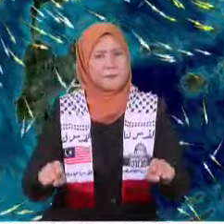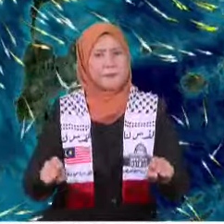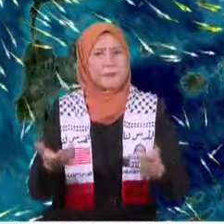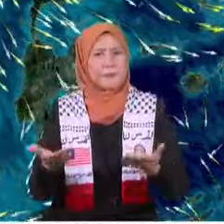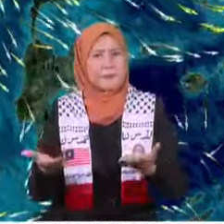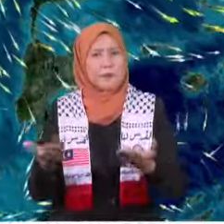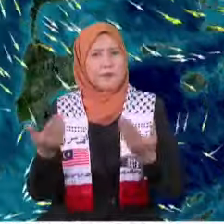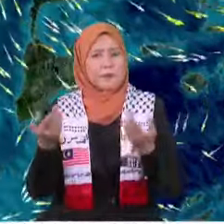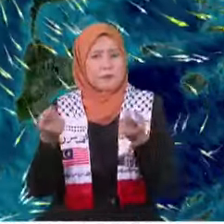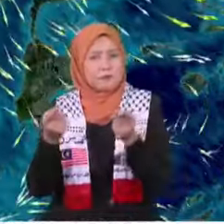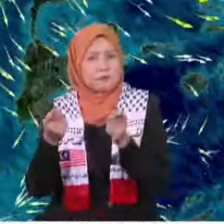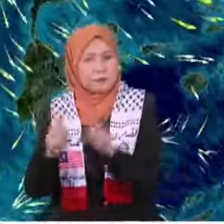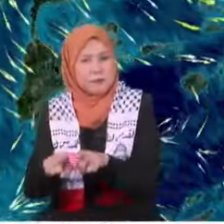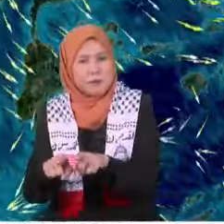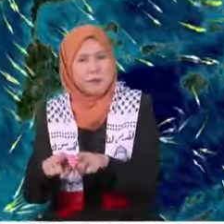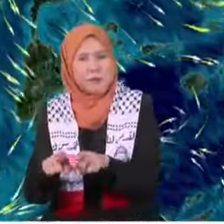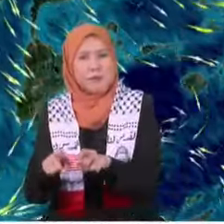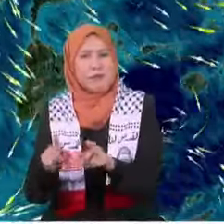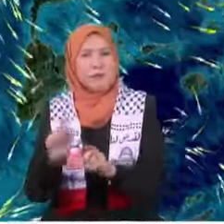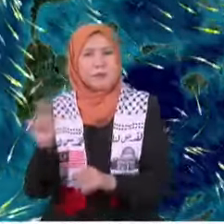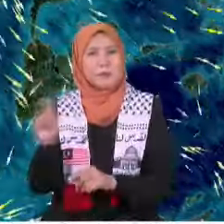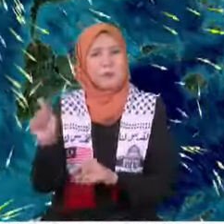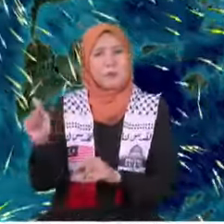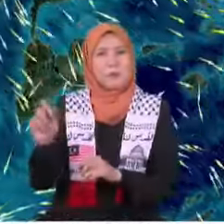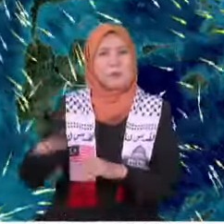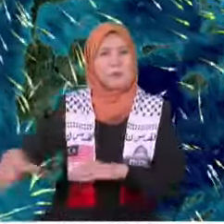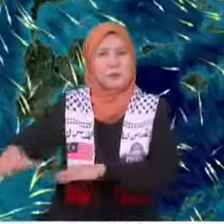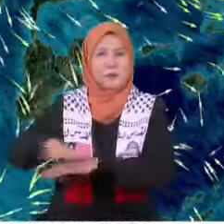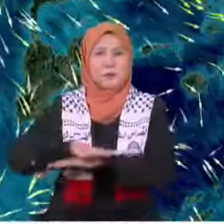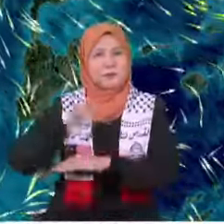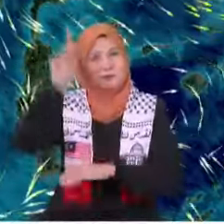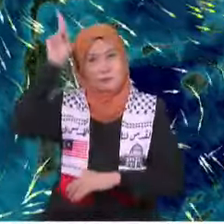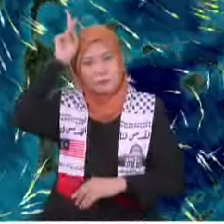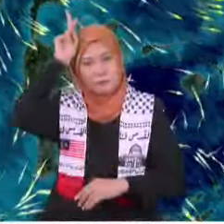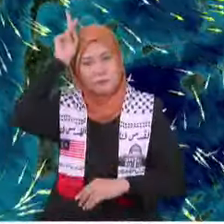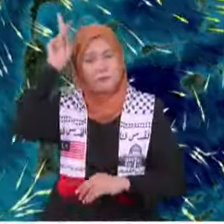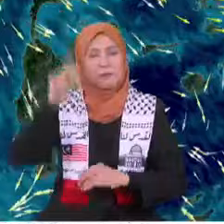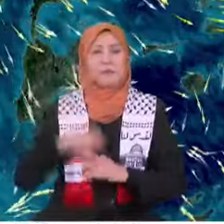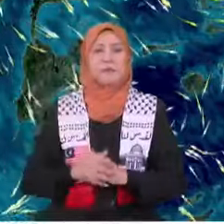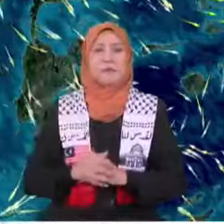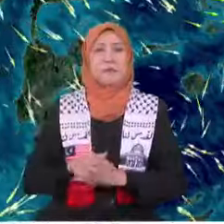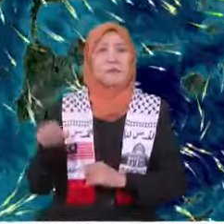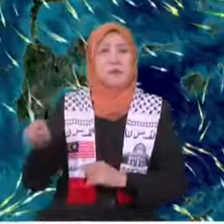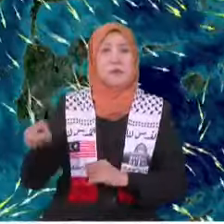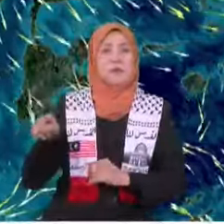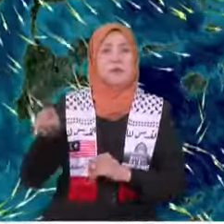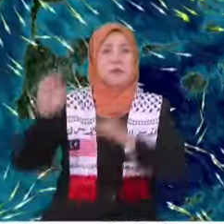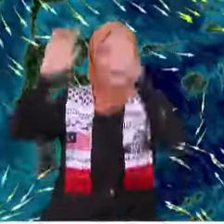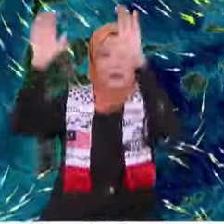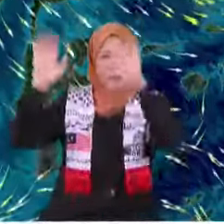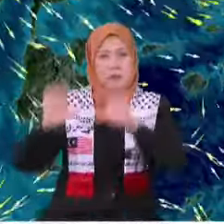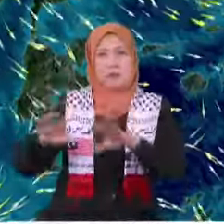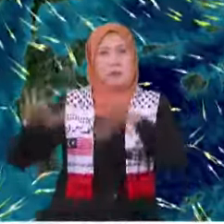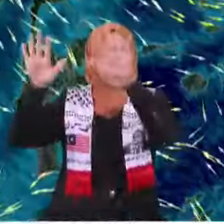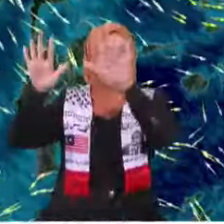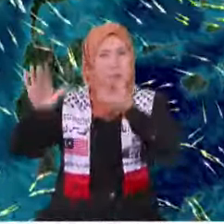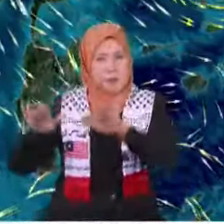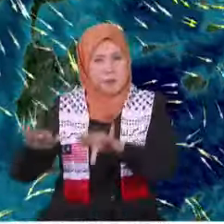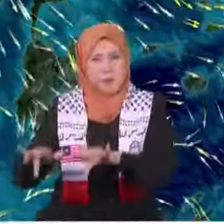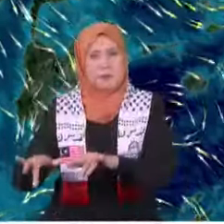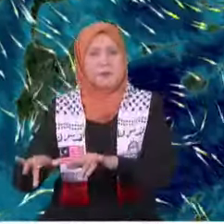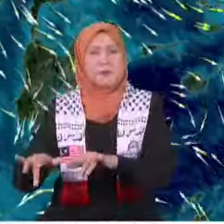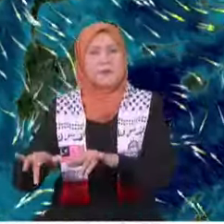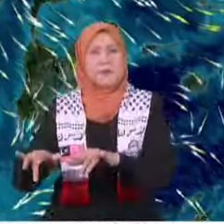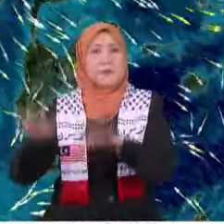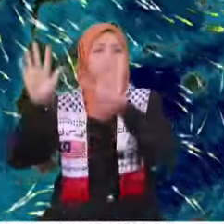kecil kini berlaku di sekitar timur laut di negeri Kelantan dan ianya membawa keadaan cuaca yang agak lembap, membawa kelembapan